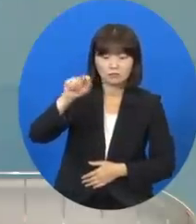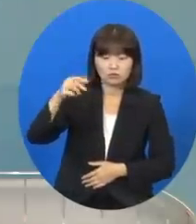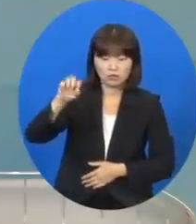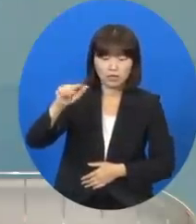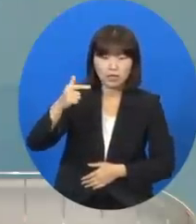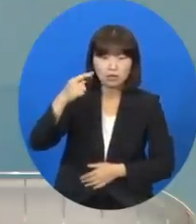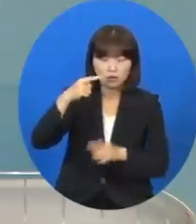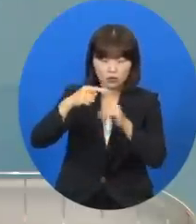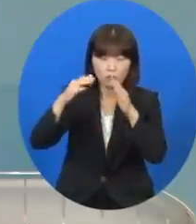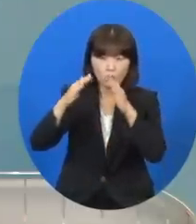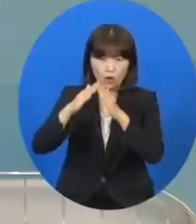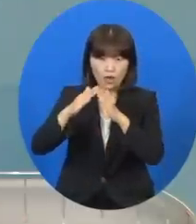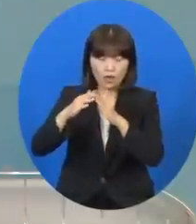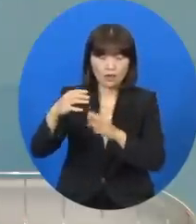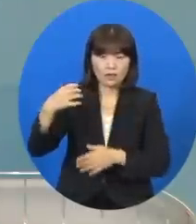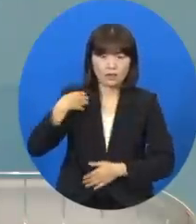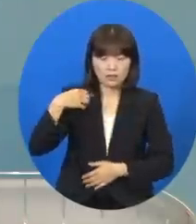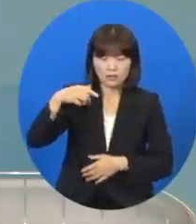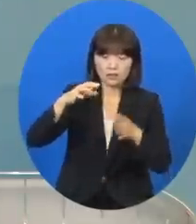목사님이라고, 참